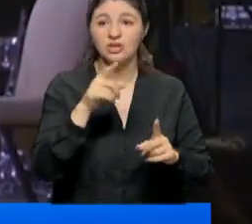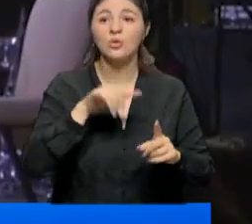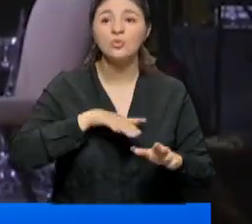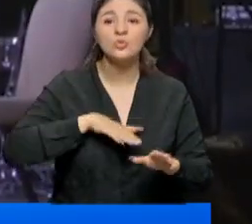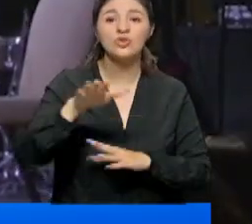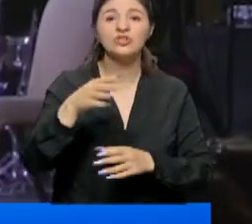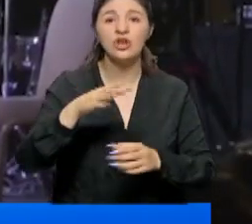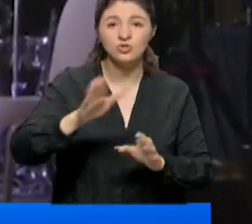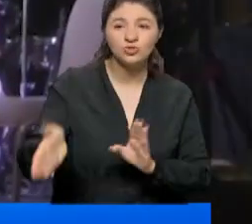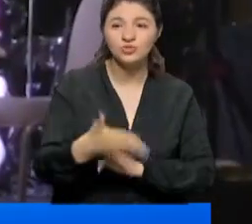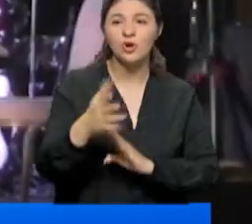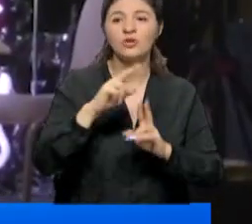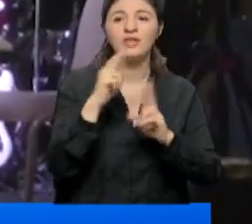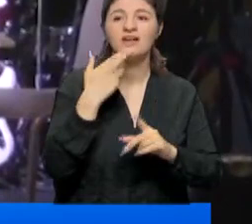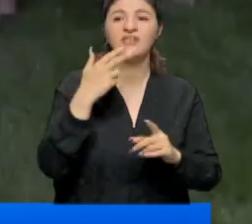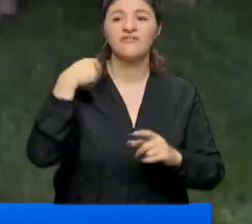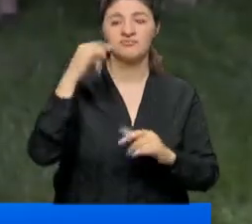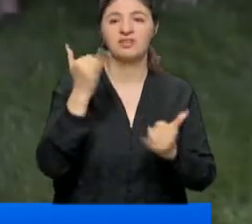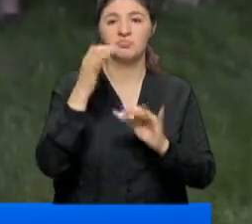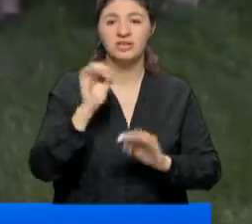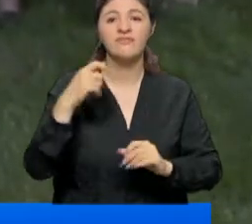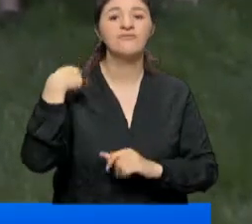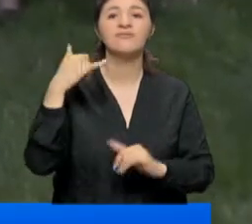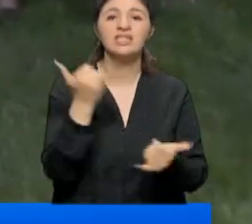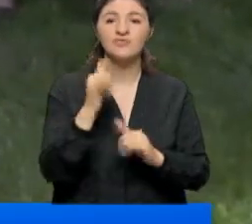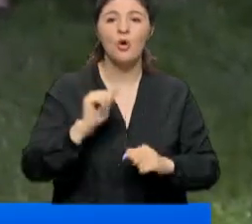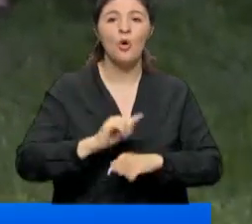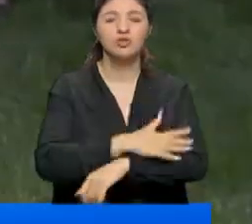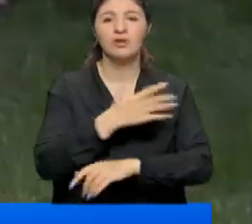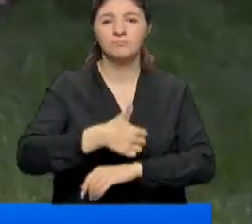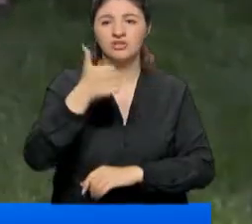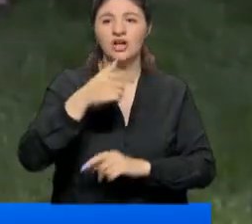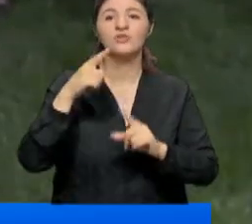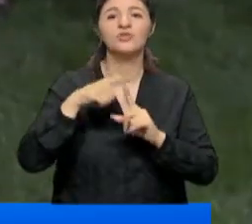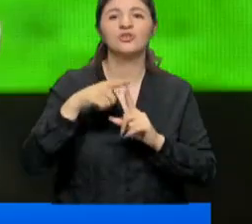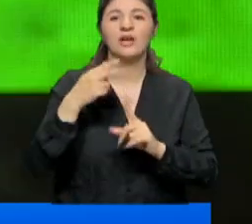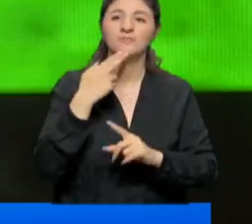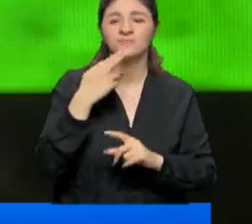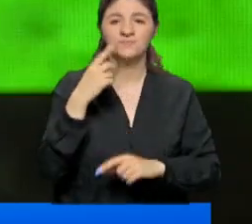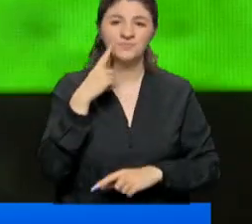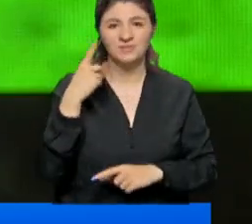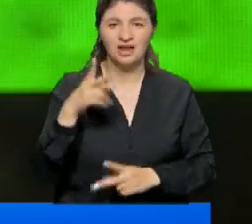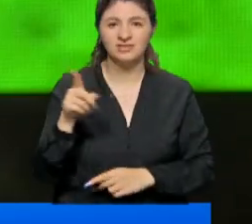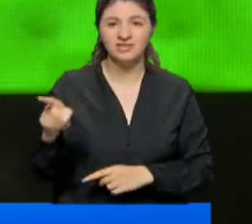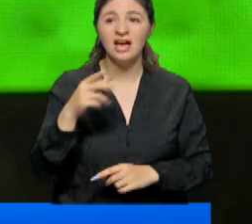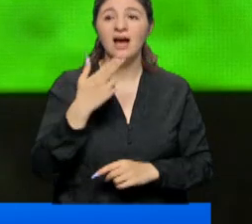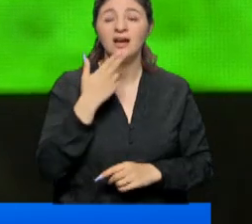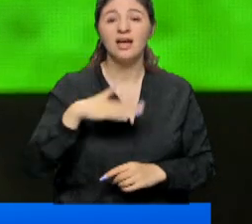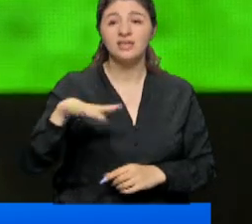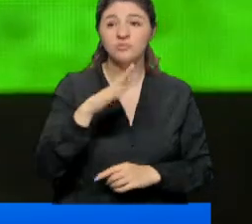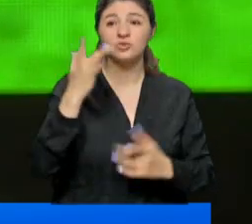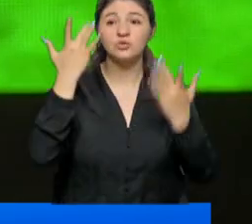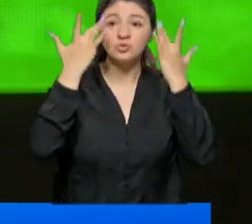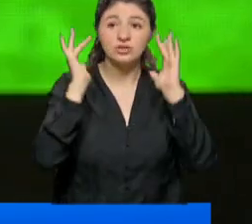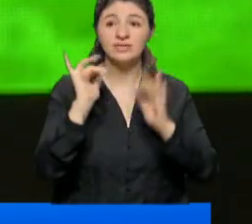süpürge uluslararası kadın filmleri Festivali başladı Festivali Onursal başkan Türkan Şoray açtı kadınlarımızın